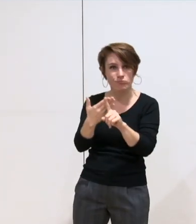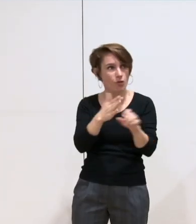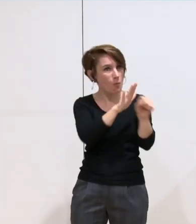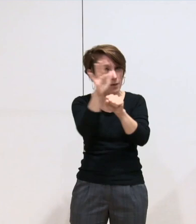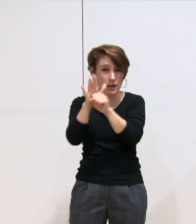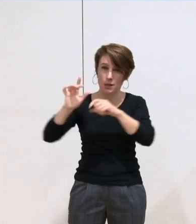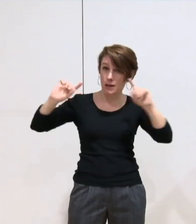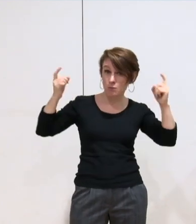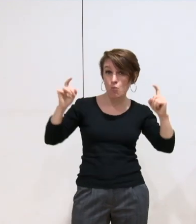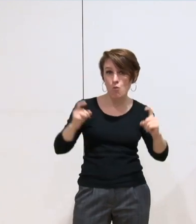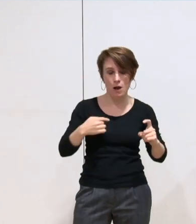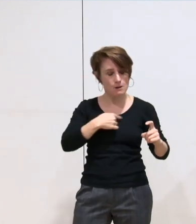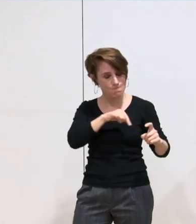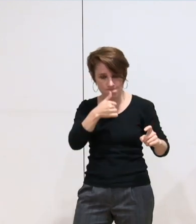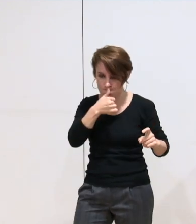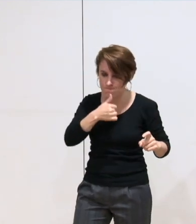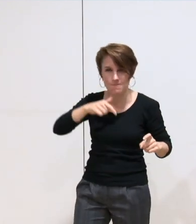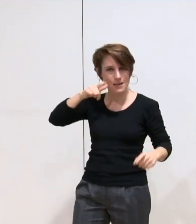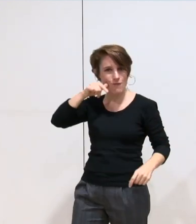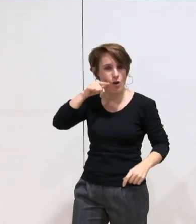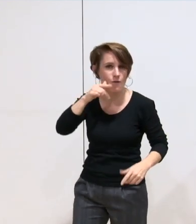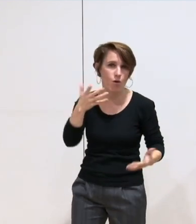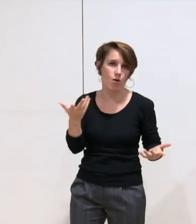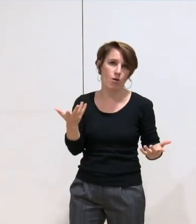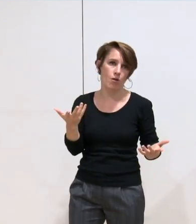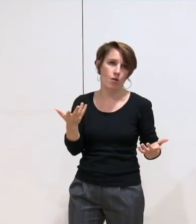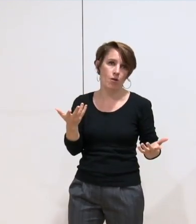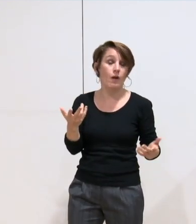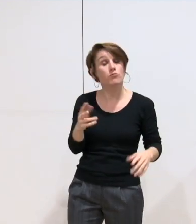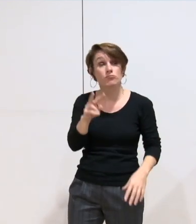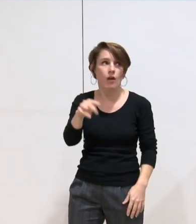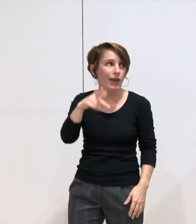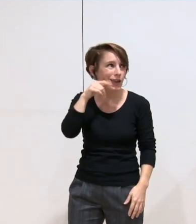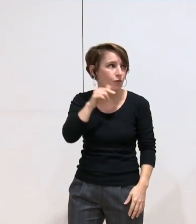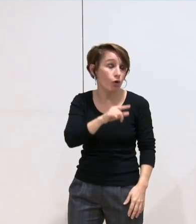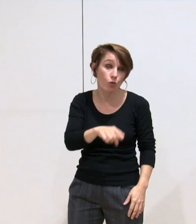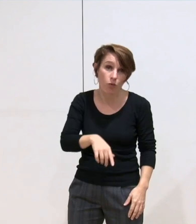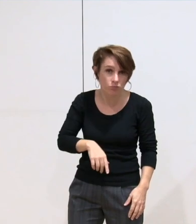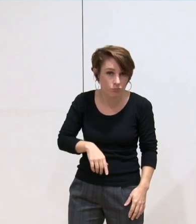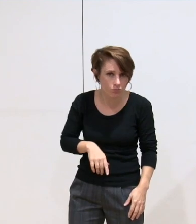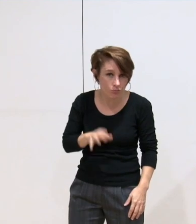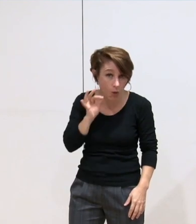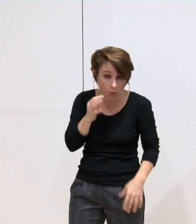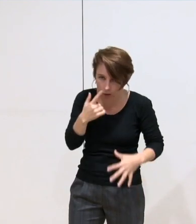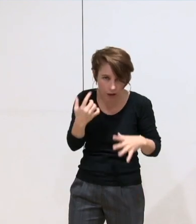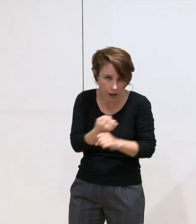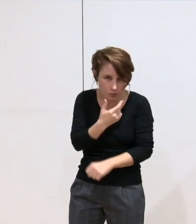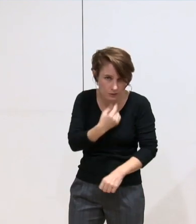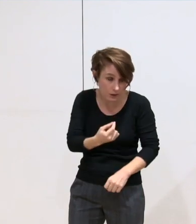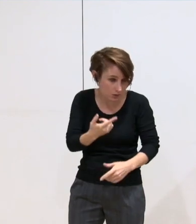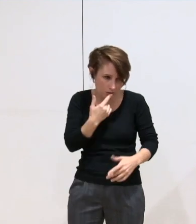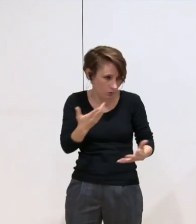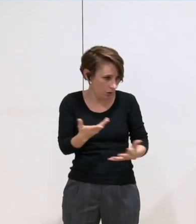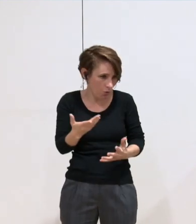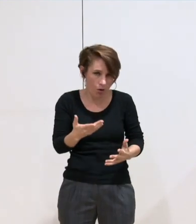effort-là qui a été mené, qui d'ailleurs n'était pas vraiment un effort, il faut bien le dire, mais plutôt une mise en